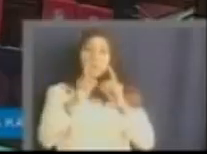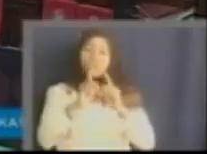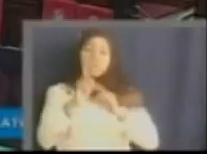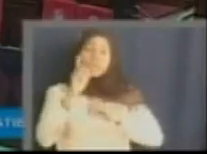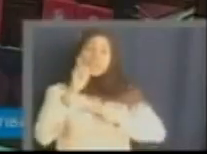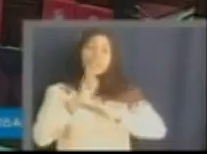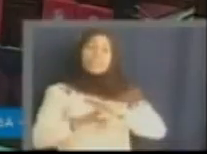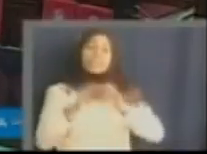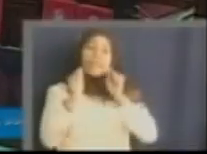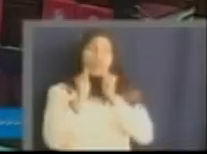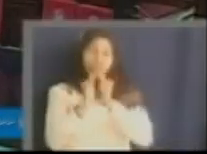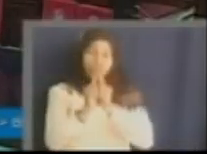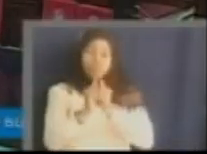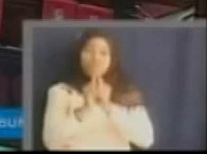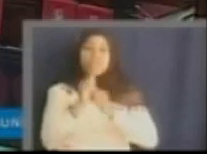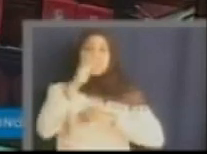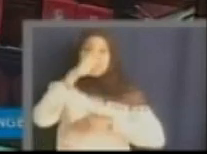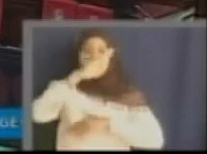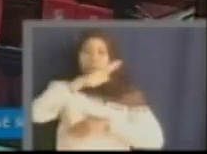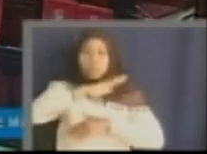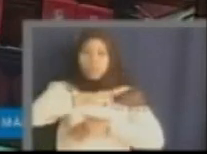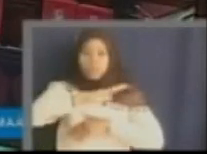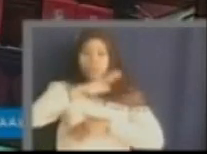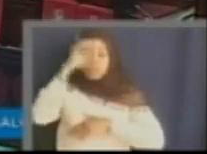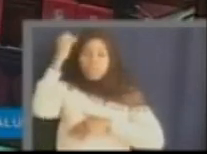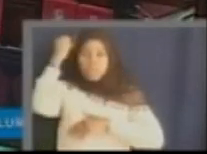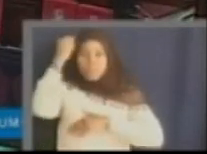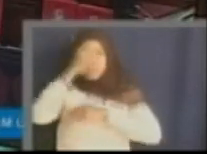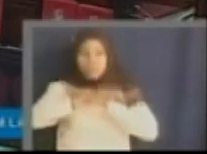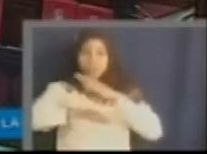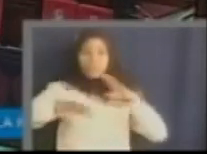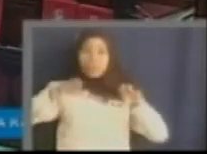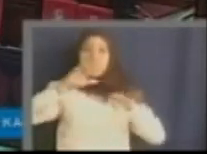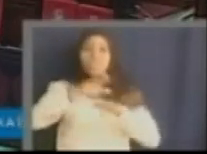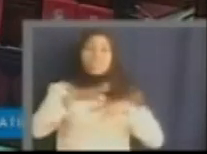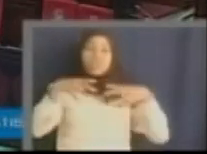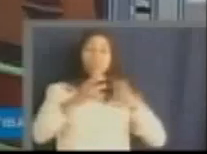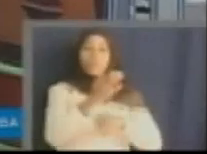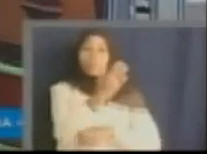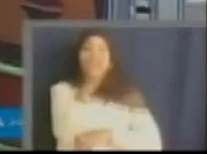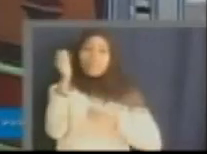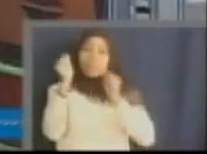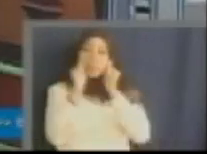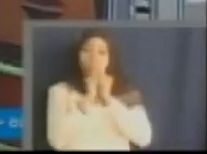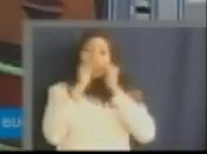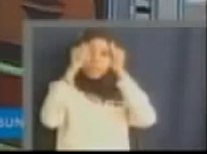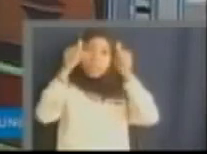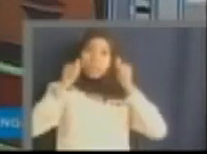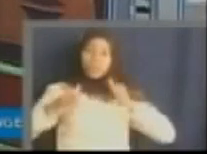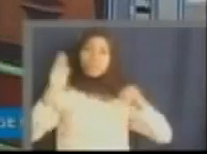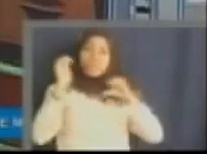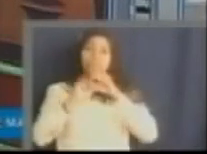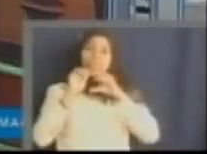waliopangiwa. Mwenyekiti wa kamati namba 10 mama Ana Abdalla anawatangazia wajumbe wa kamati